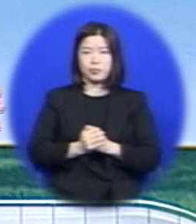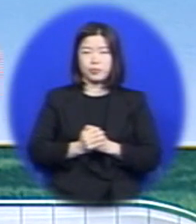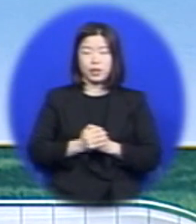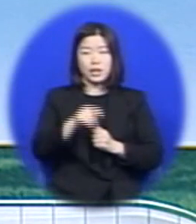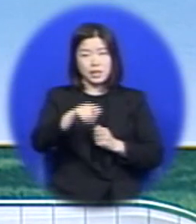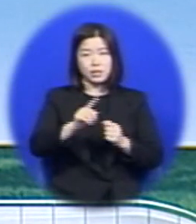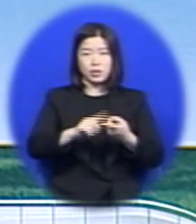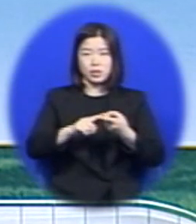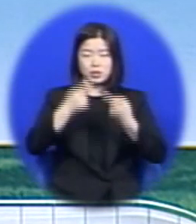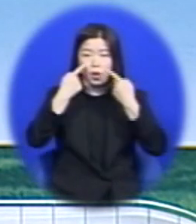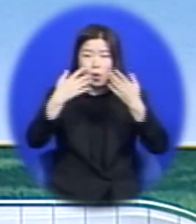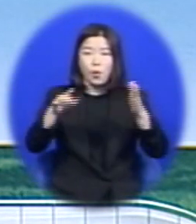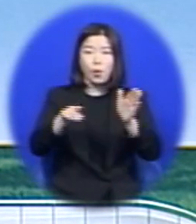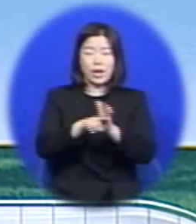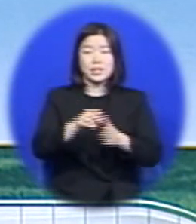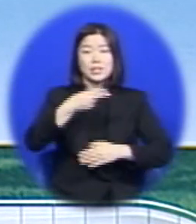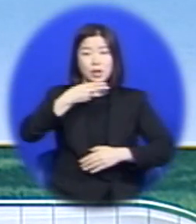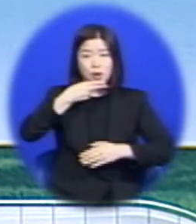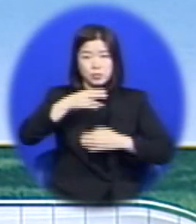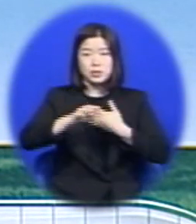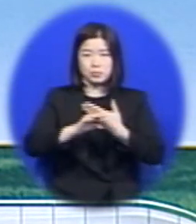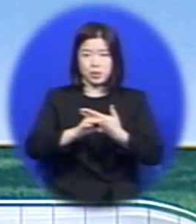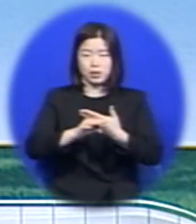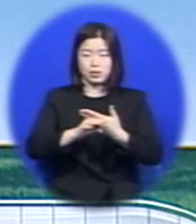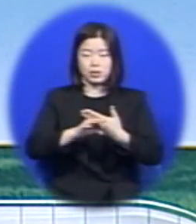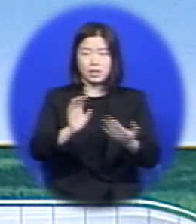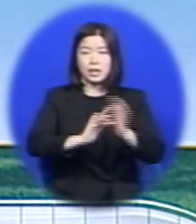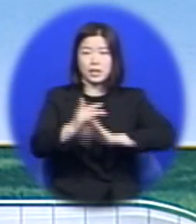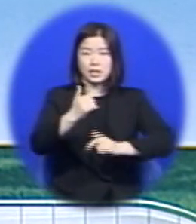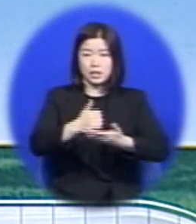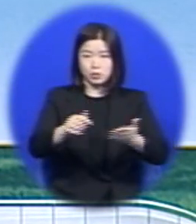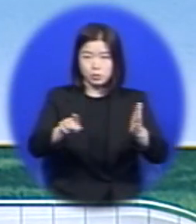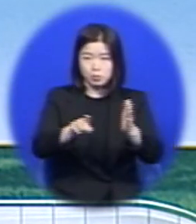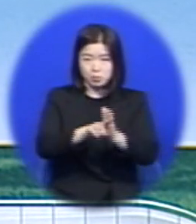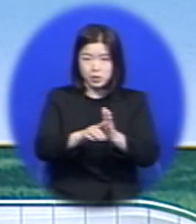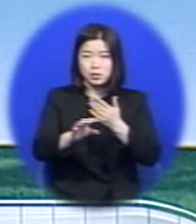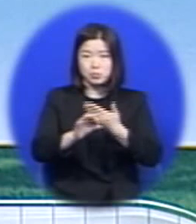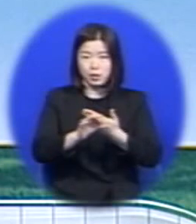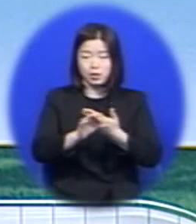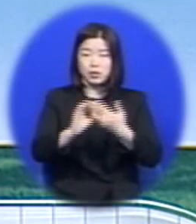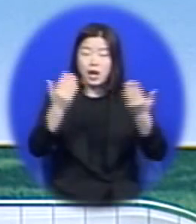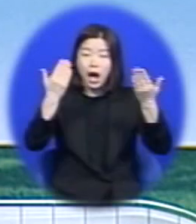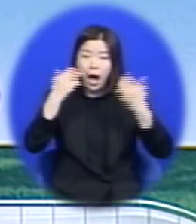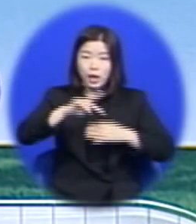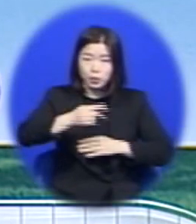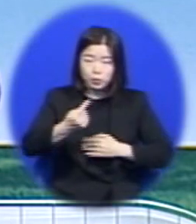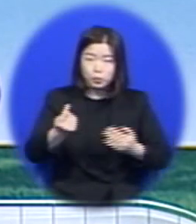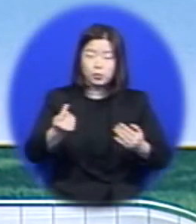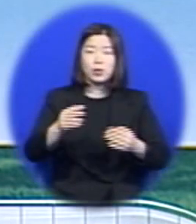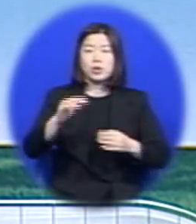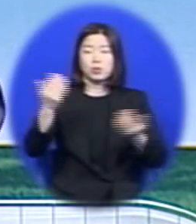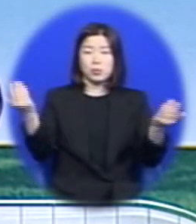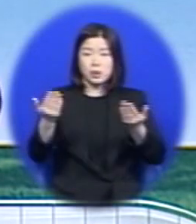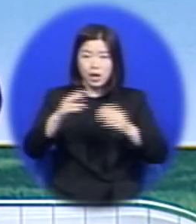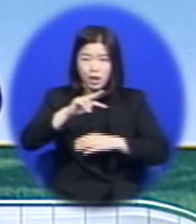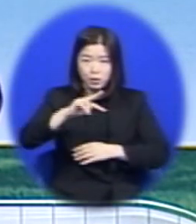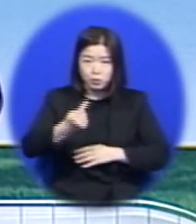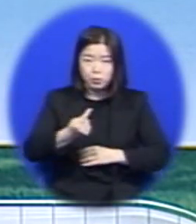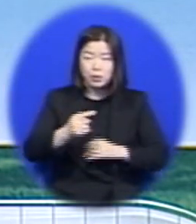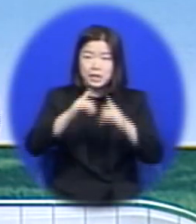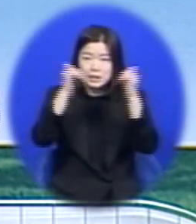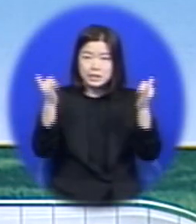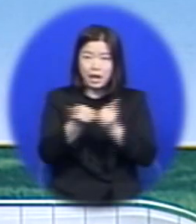이 점에 대해서 확신이 안 들면, 예수 믿으면 학교도 변하고 직장도 변하고 사회도